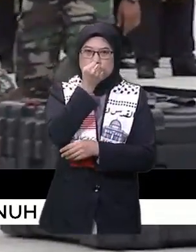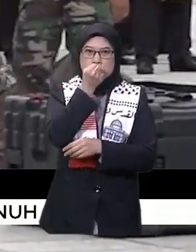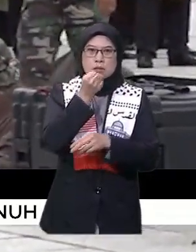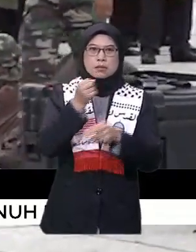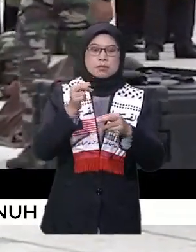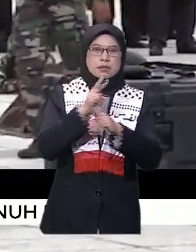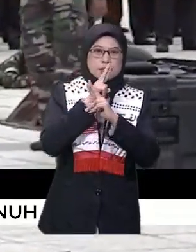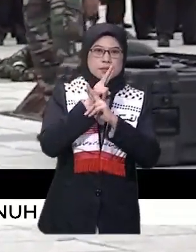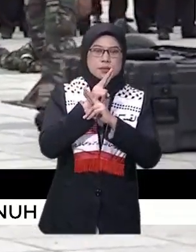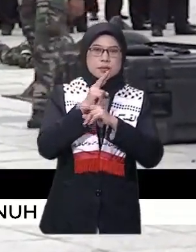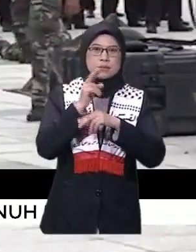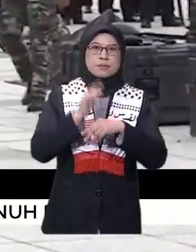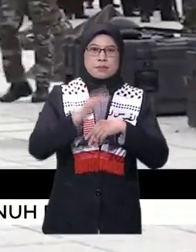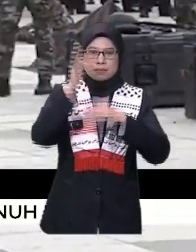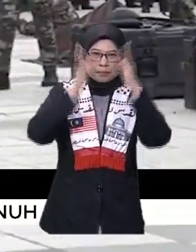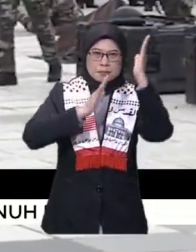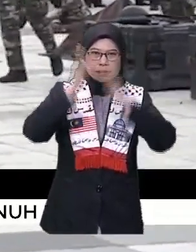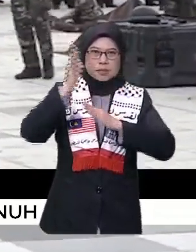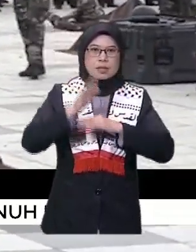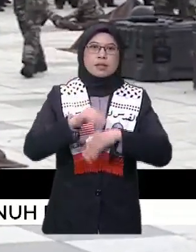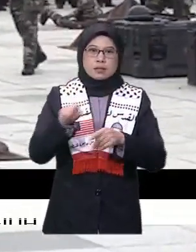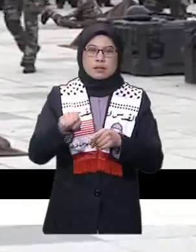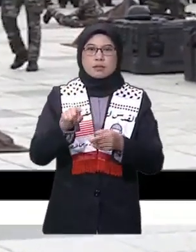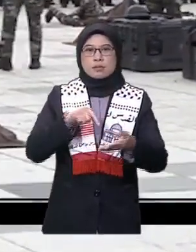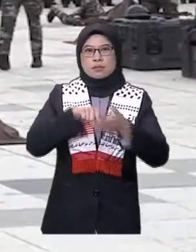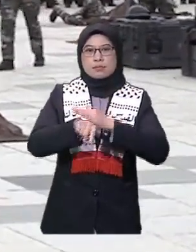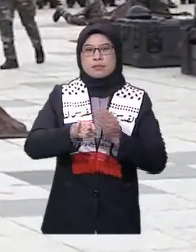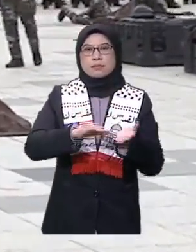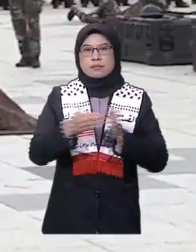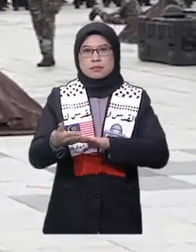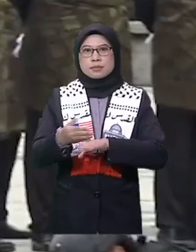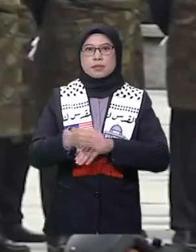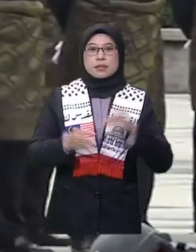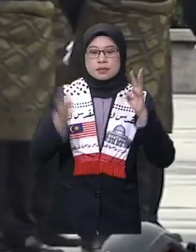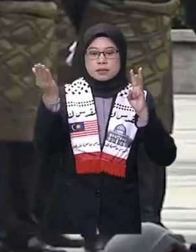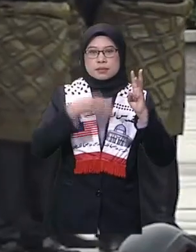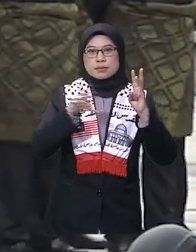kerajaan menyebabkan mereka dibunuh oleh kumpulan Al-Ma'unah pada 6 Julai 2000.